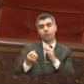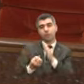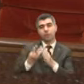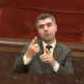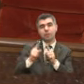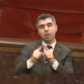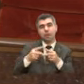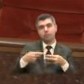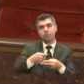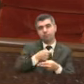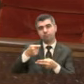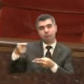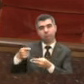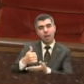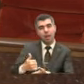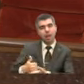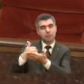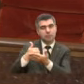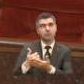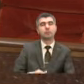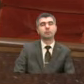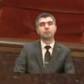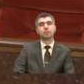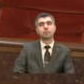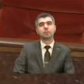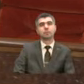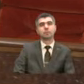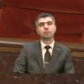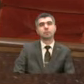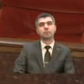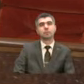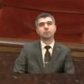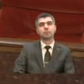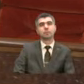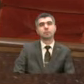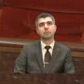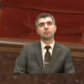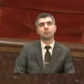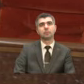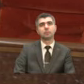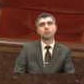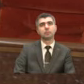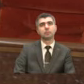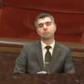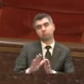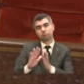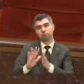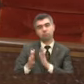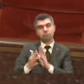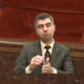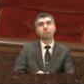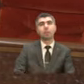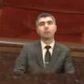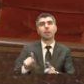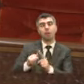المستفيدين. كنا في واحد الاستفادة، واحد بالنسبة